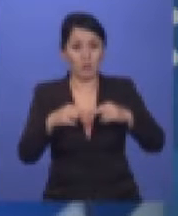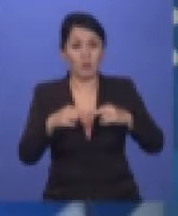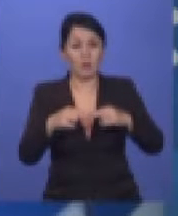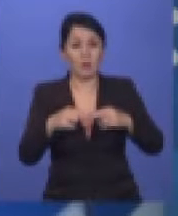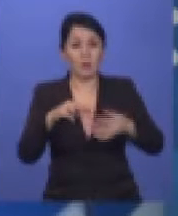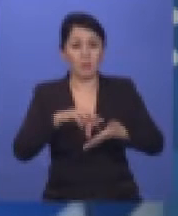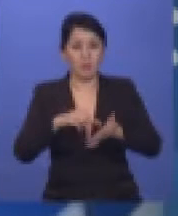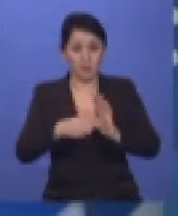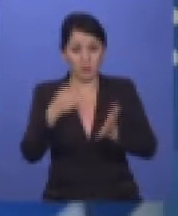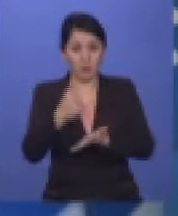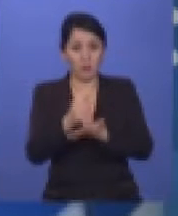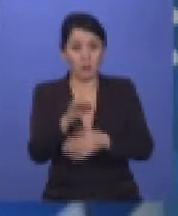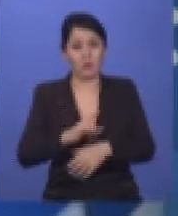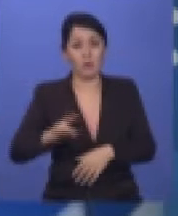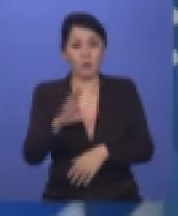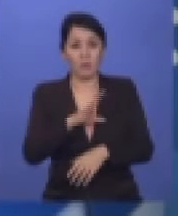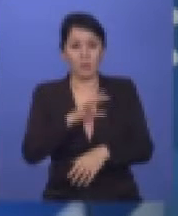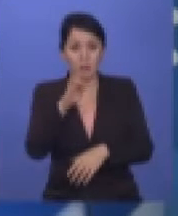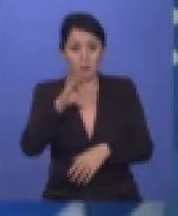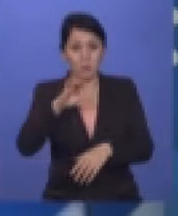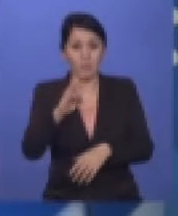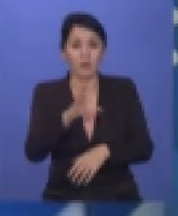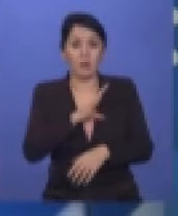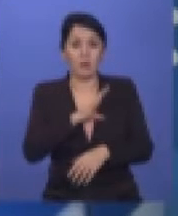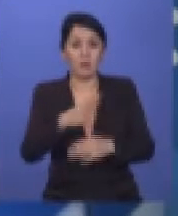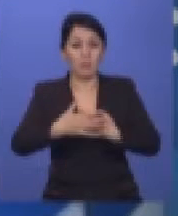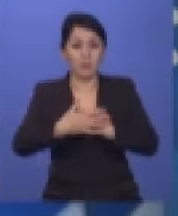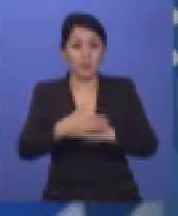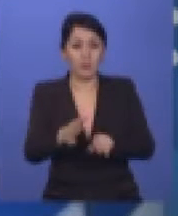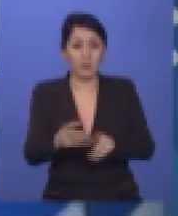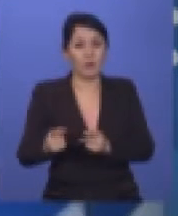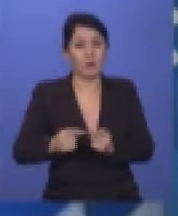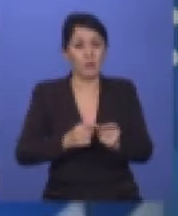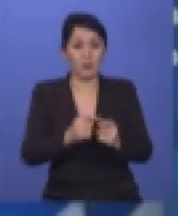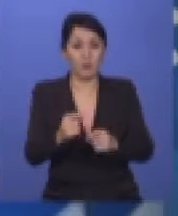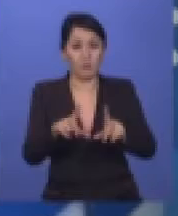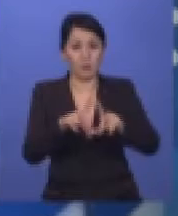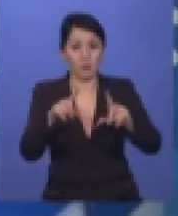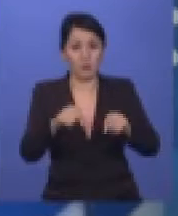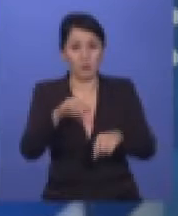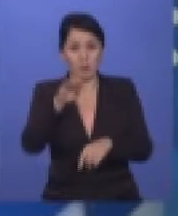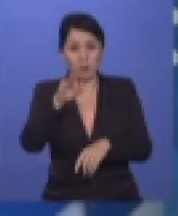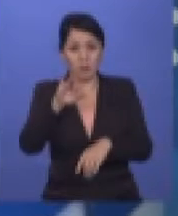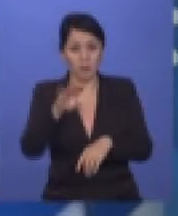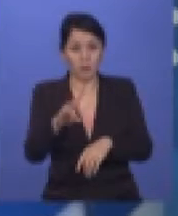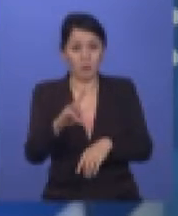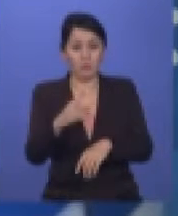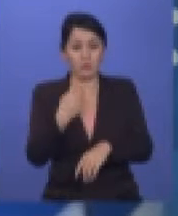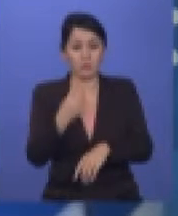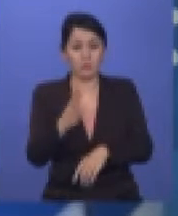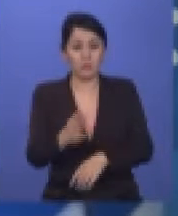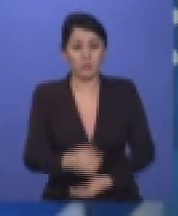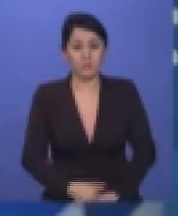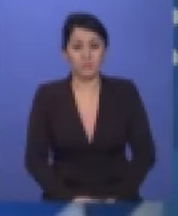строительства проинспектировал глава региона. Также Кумар Аксакалов побывал на открытии открытого хоккейного корта в селе Раисовке.